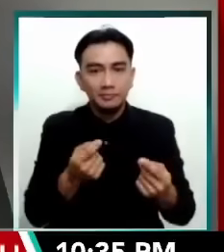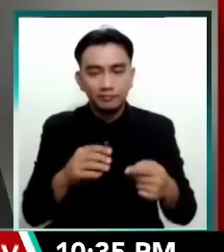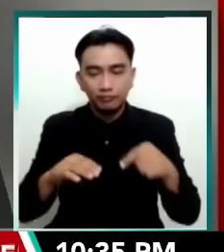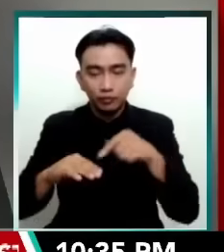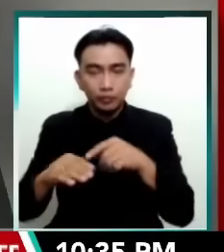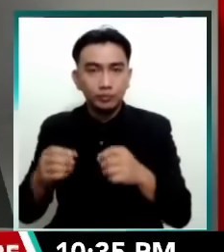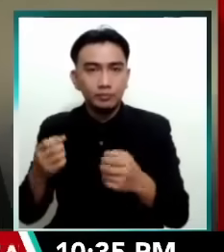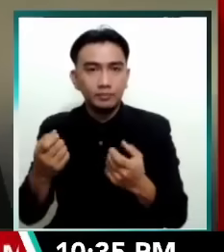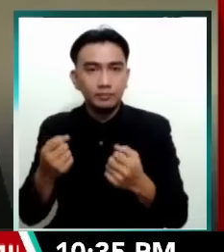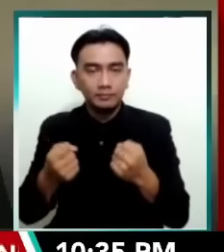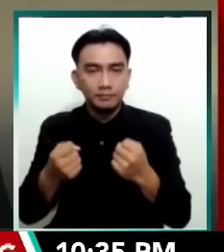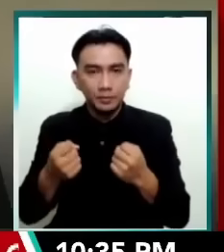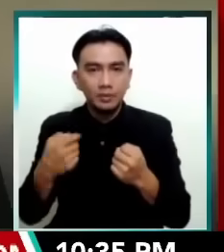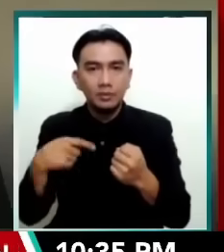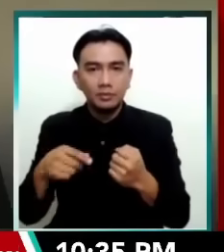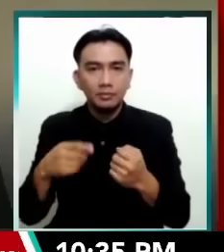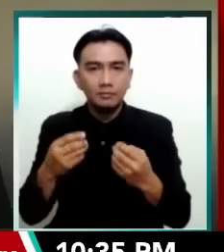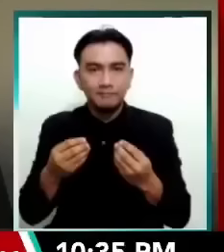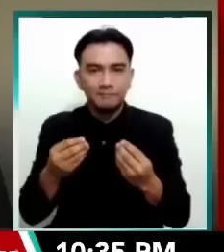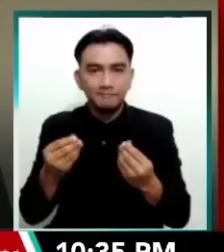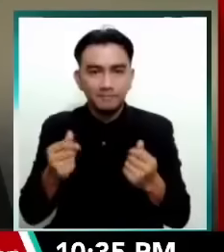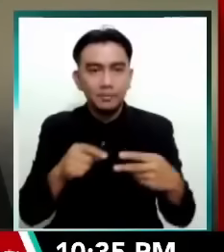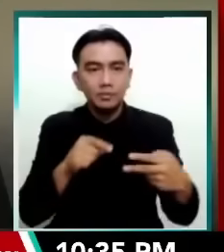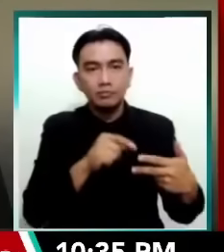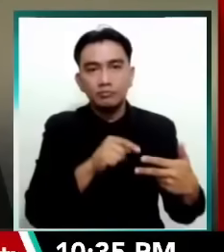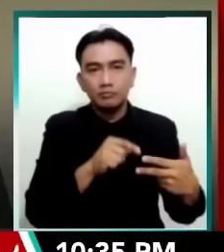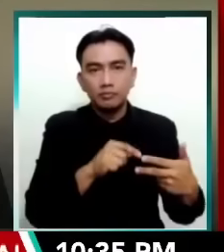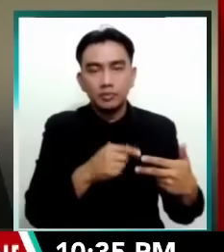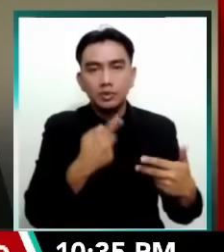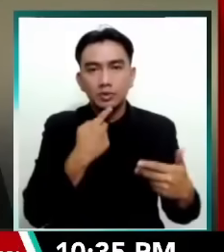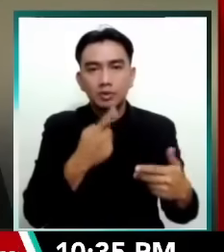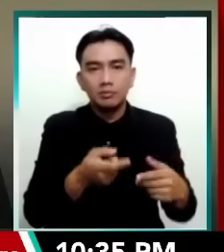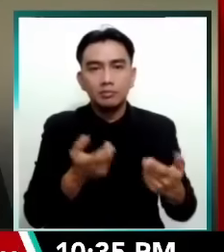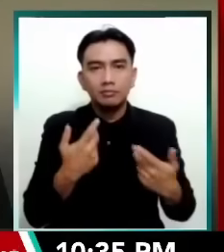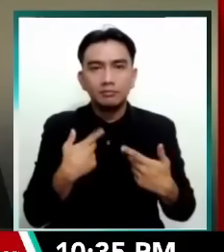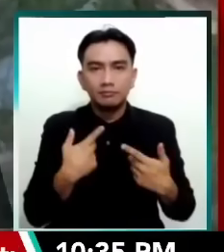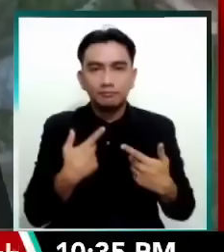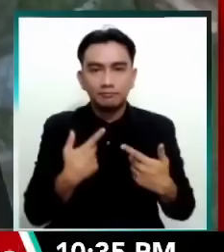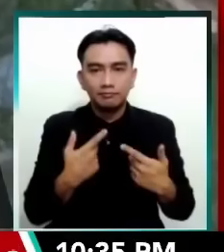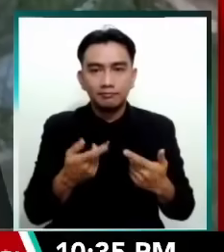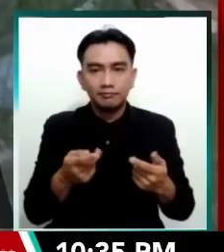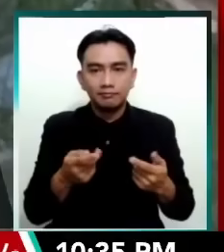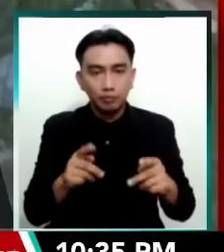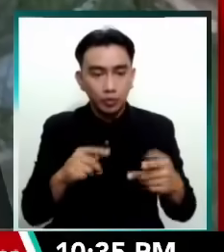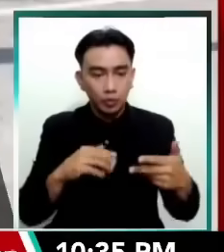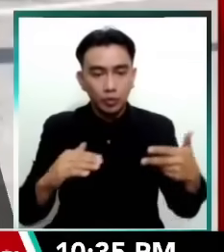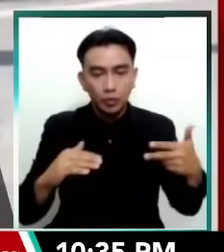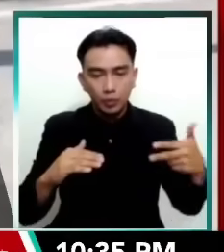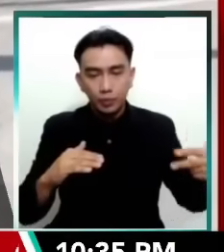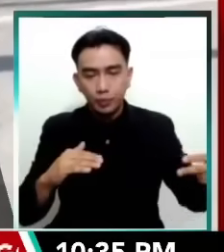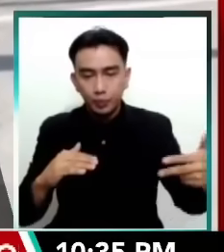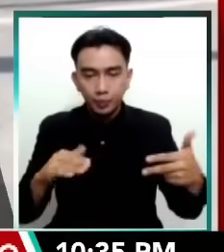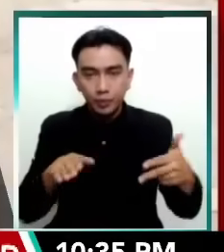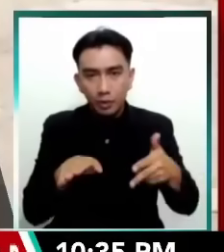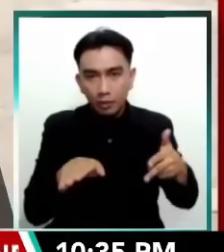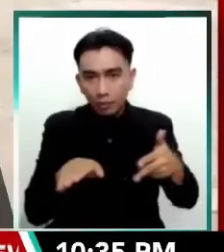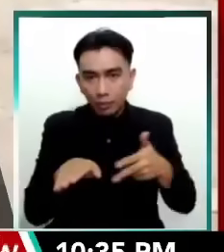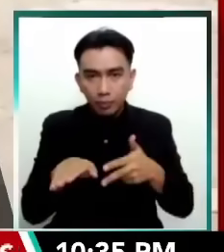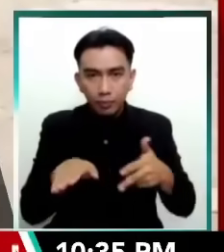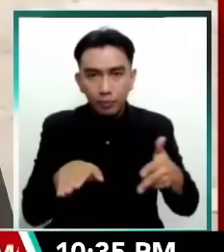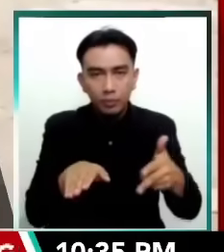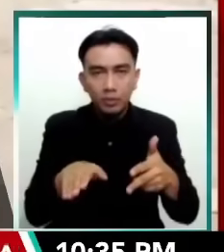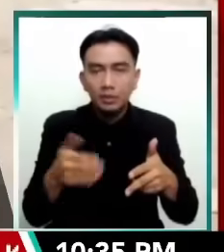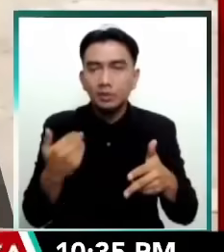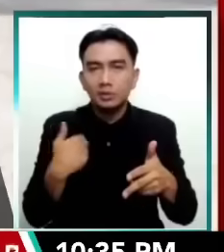ang rider na isang pulis. Base sa investigasyon, mag-o-overtake sana ang rider. Wala pa rin pag-uusap ang magkabilang panig. Wala